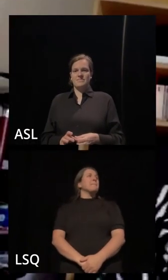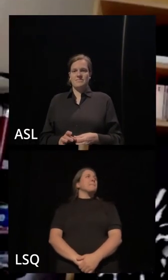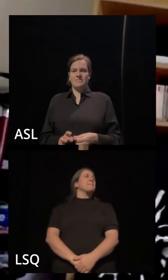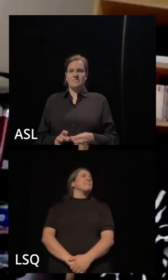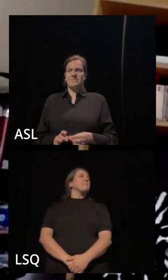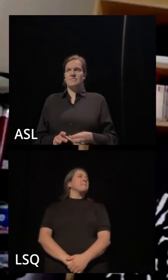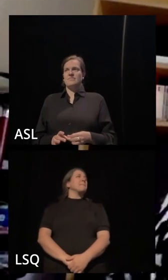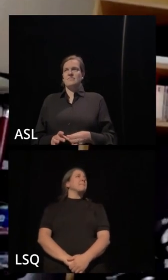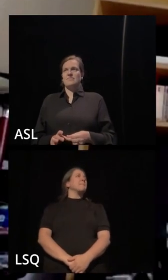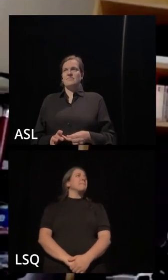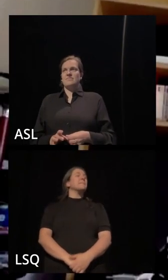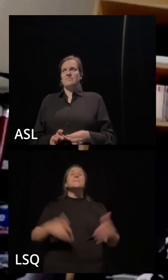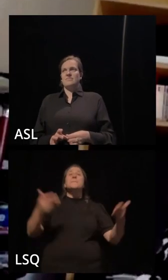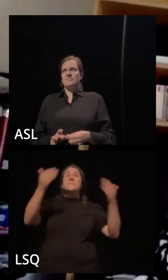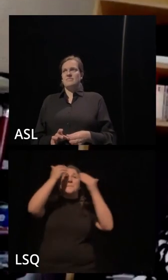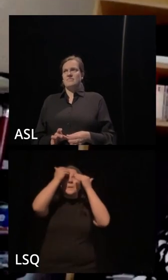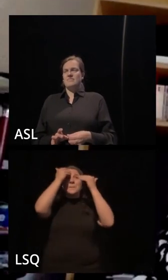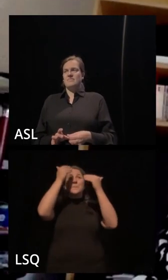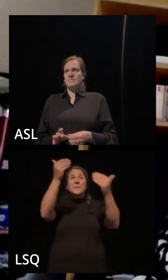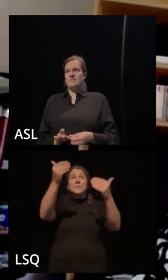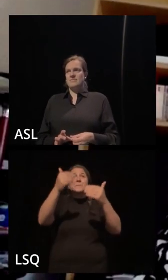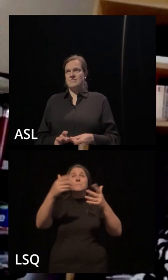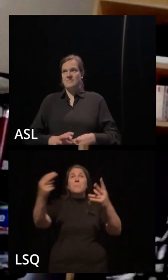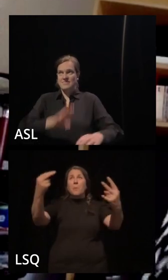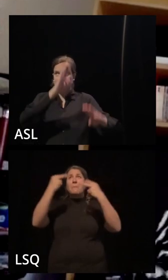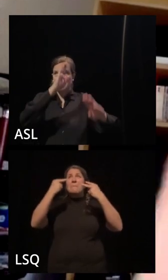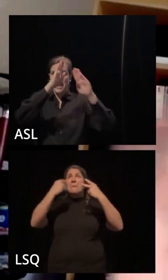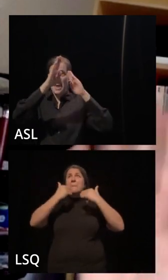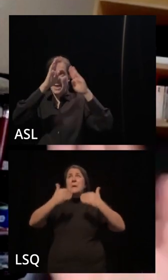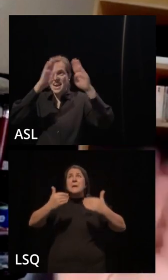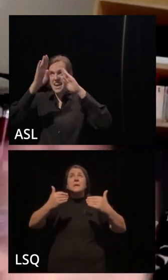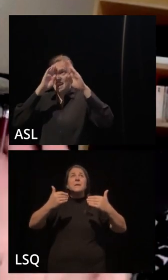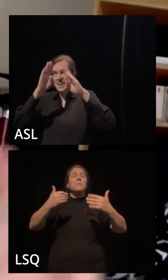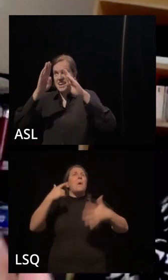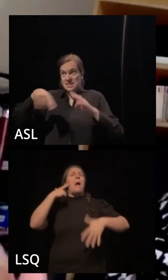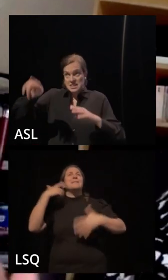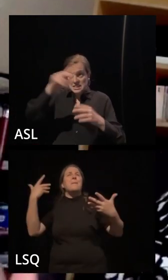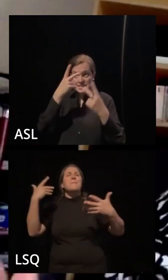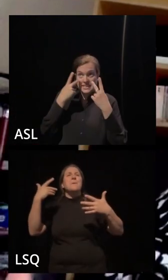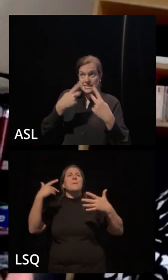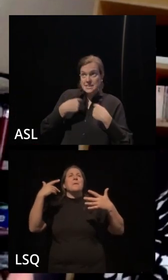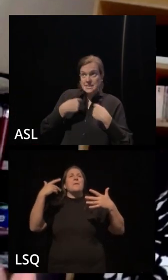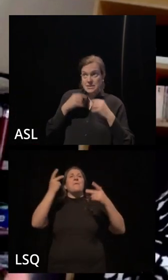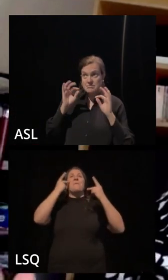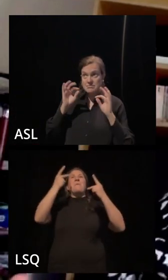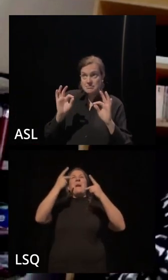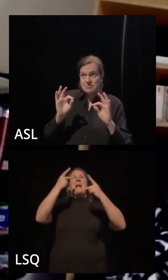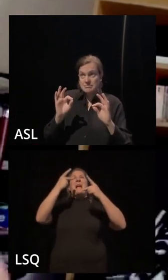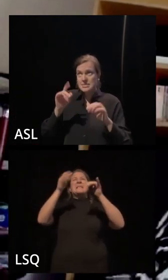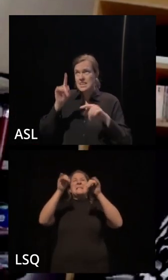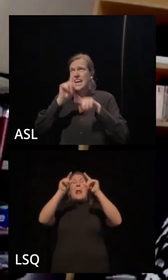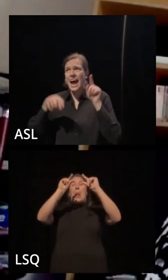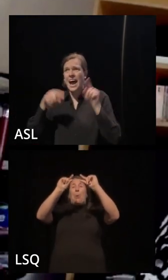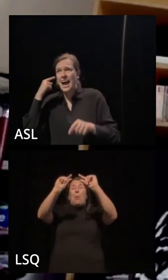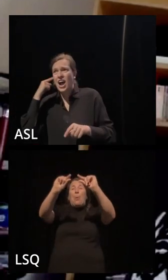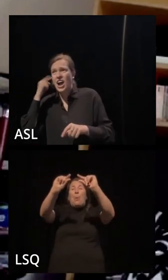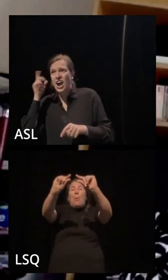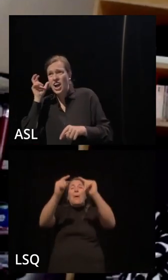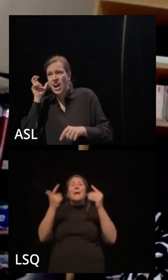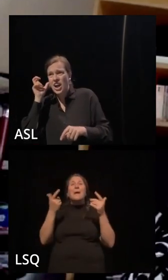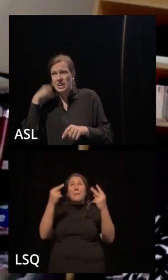Bonjour à tous, à toutes. Est-ce que vous me voyez? Je ne vous entends pas, je vois à peine la salle.